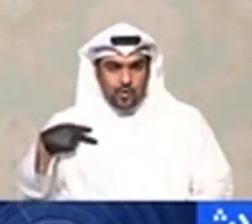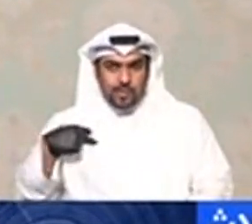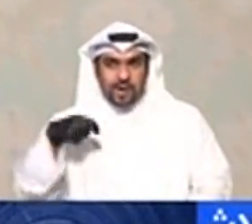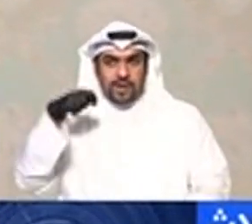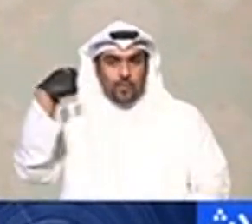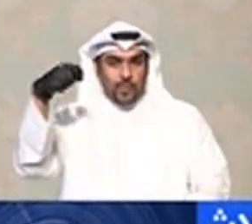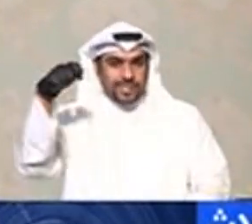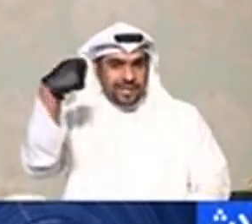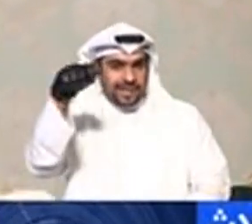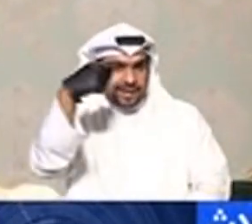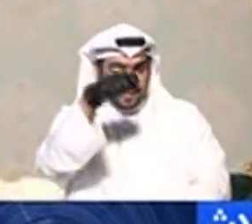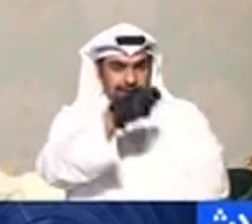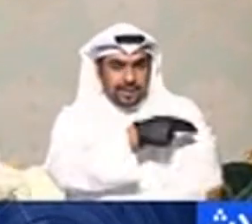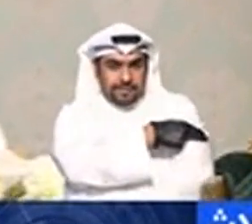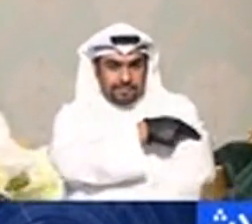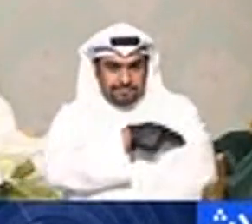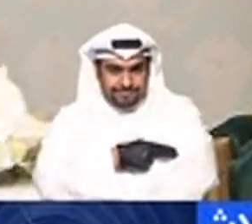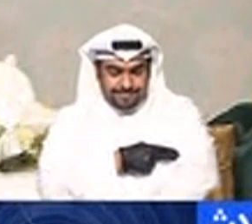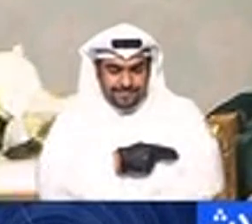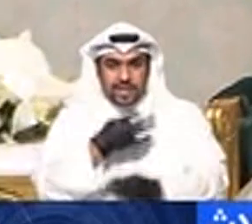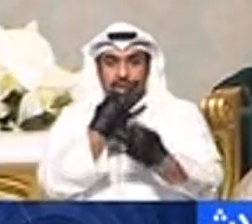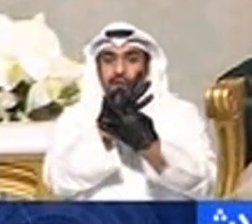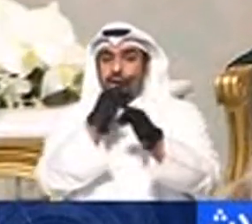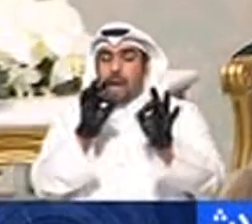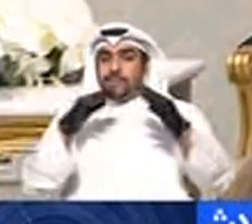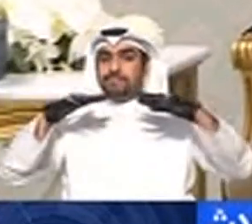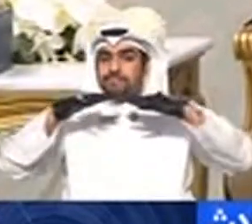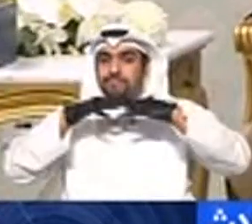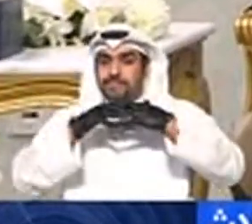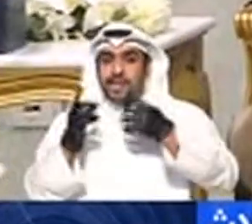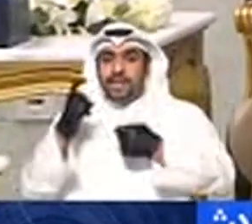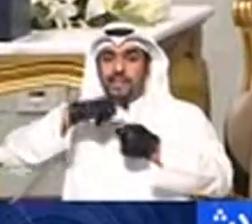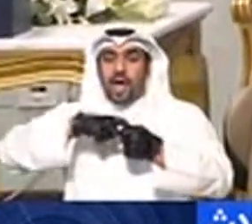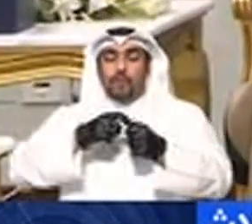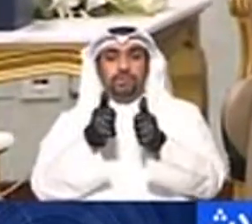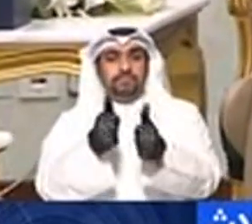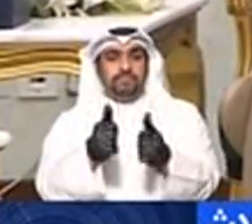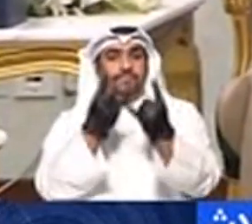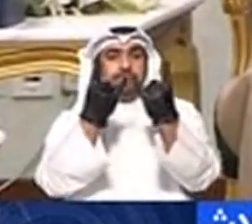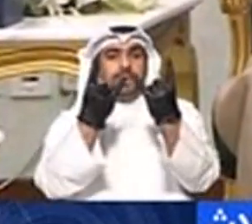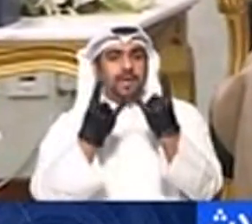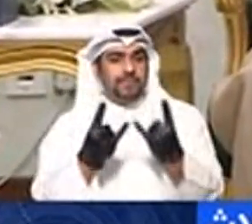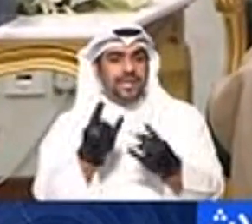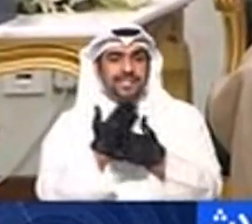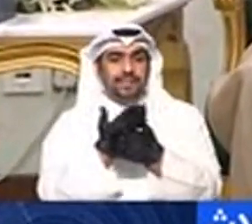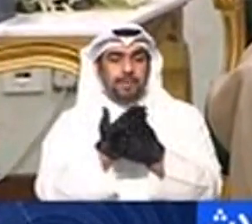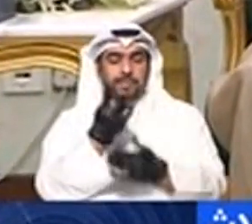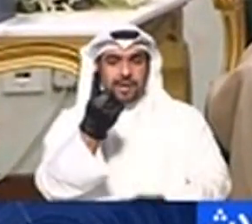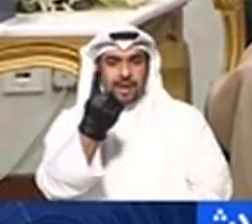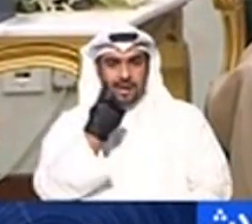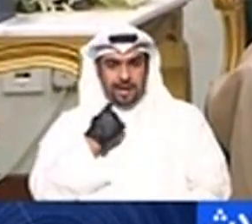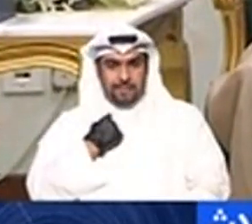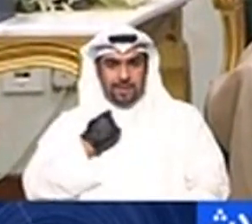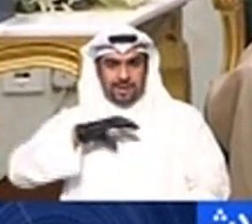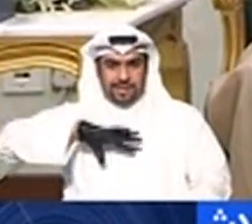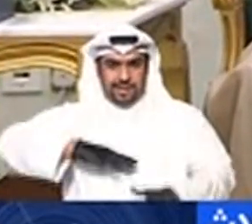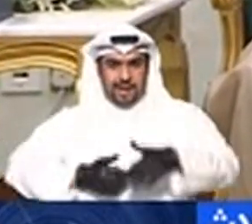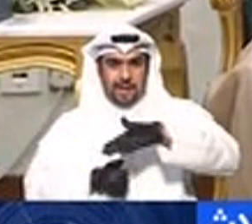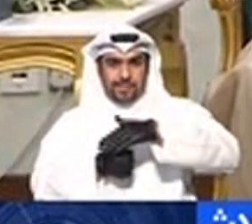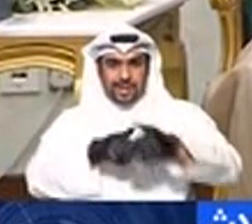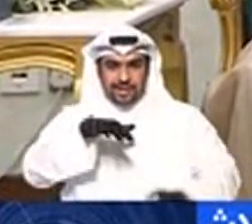والقضائية، ترجمة لتوجيهات حضرة صاحب السمو أمير البلاد الشيخ صباح الأحمد الجابر الصباح حفظه الله